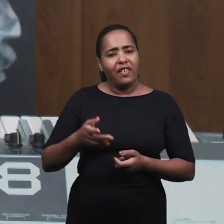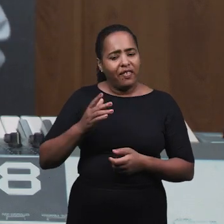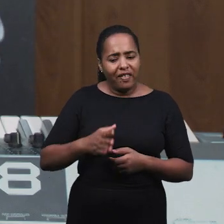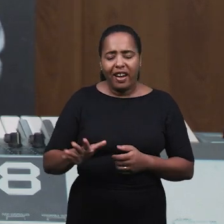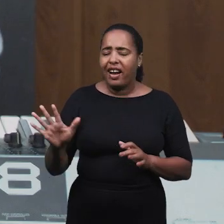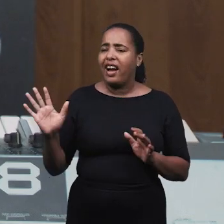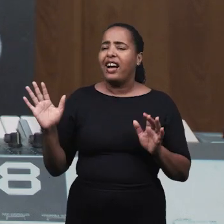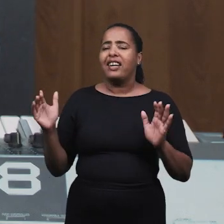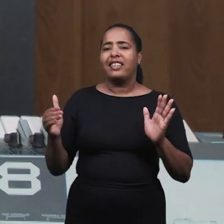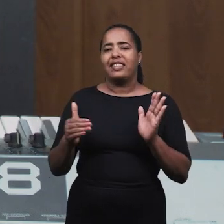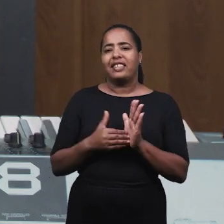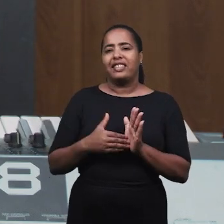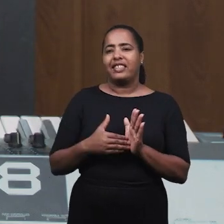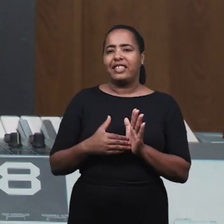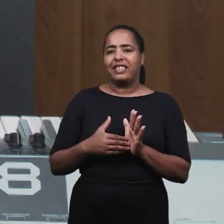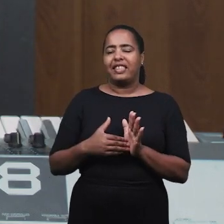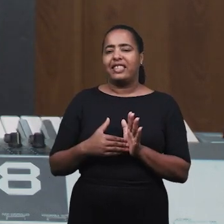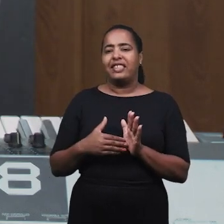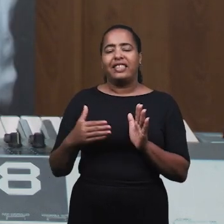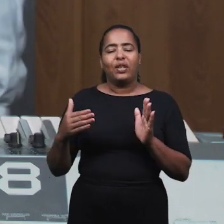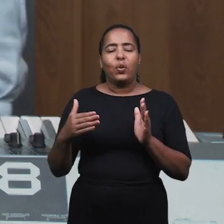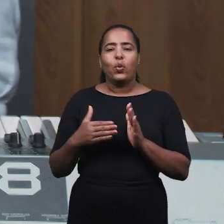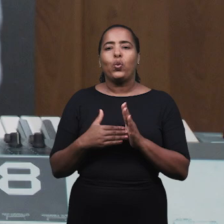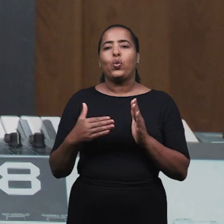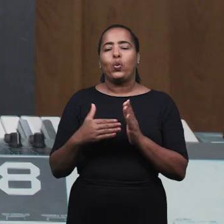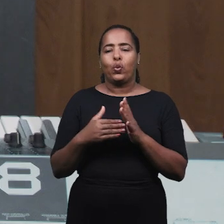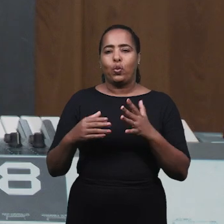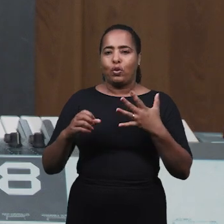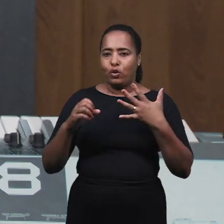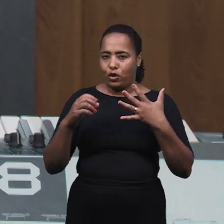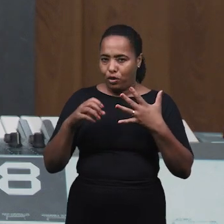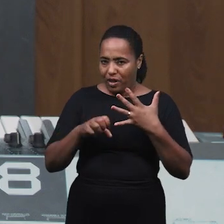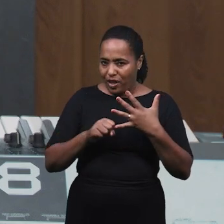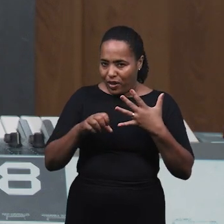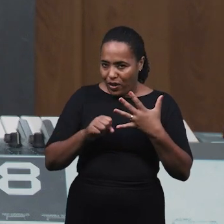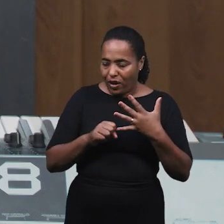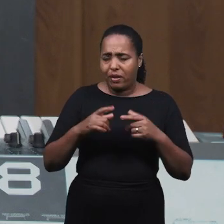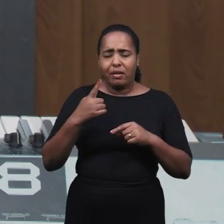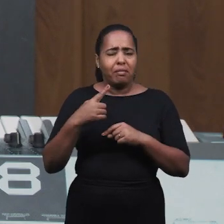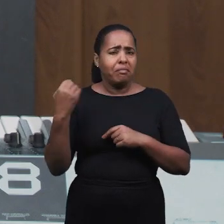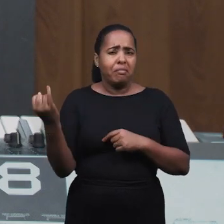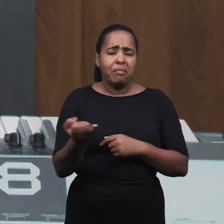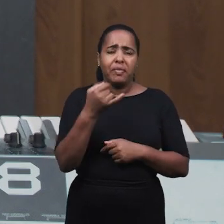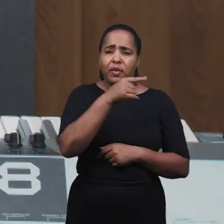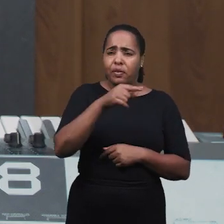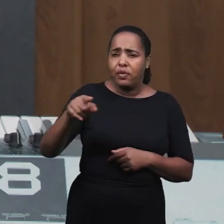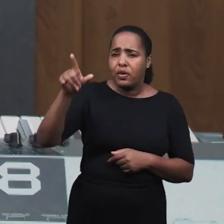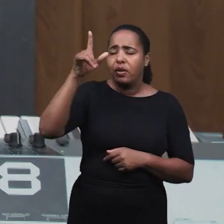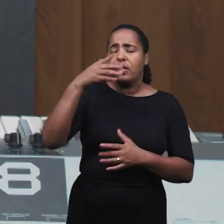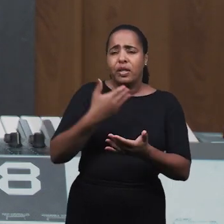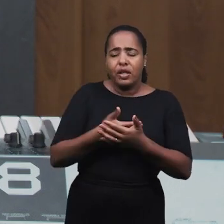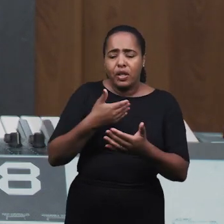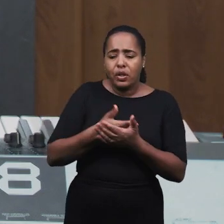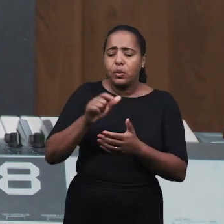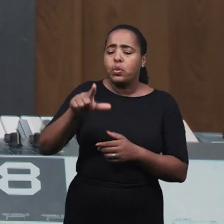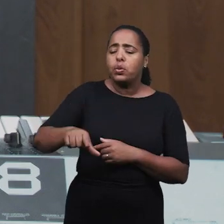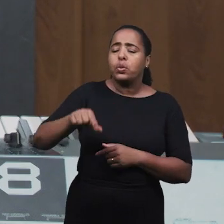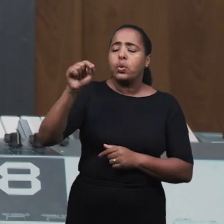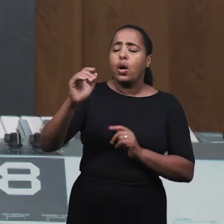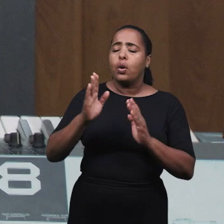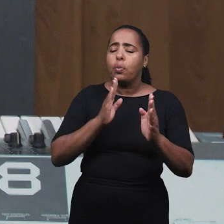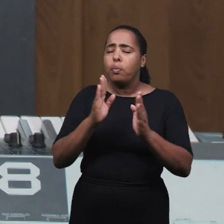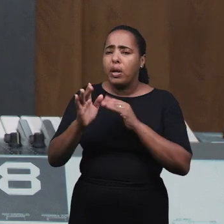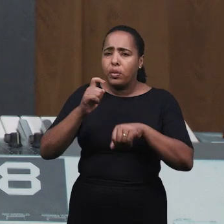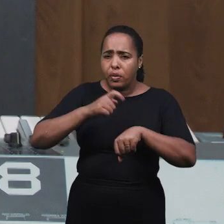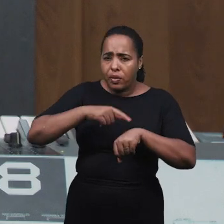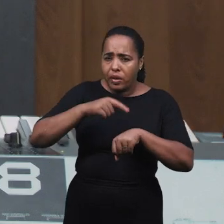Et ainsi de suite, jusqu'à la dernière note, c'est le sol, et en descendant aussi. Donc, c'est important que vous étudiez beaucoup,